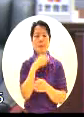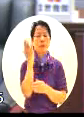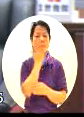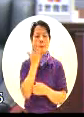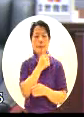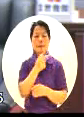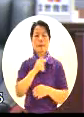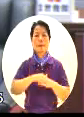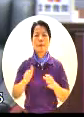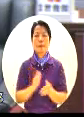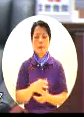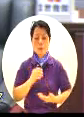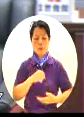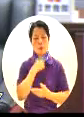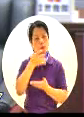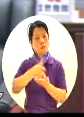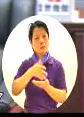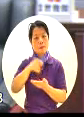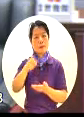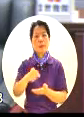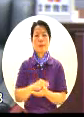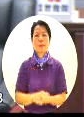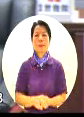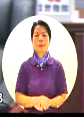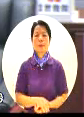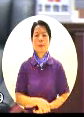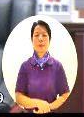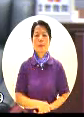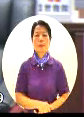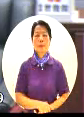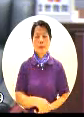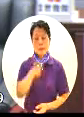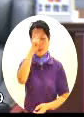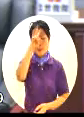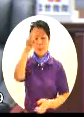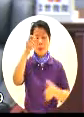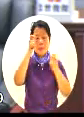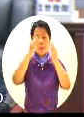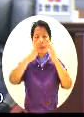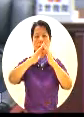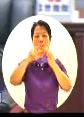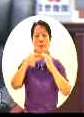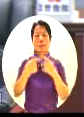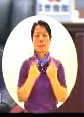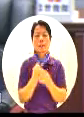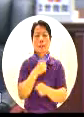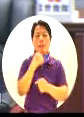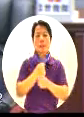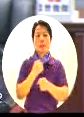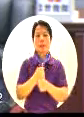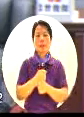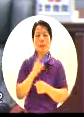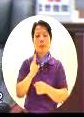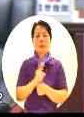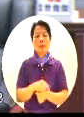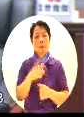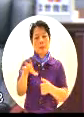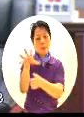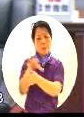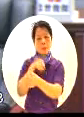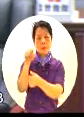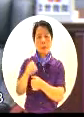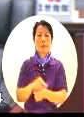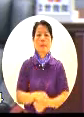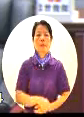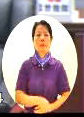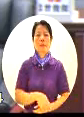那我提到这一点。就是希望高雄市哈能够做一个借鉴哈，以